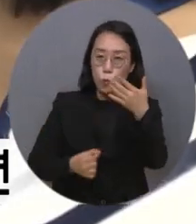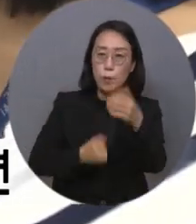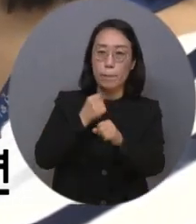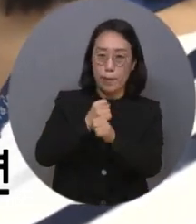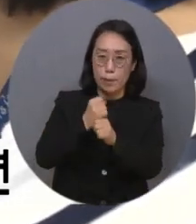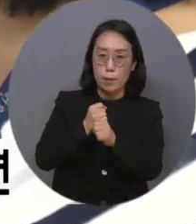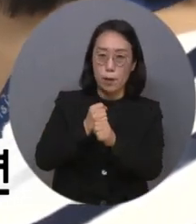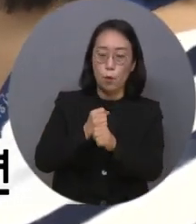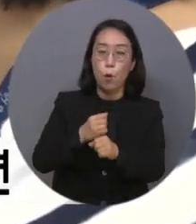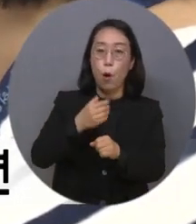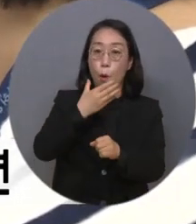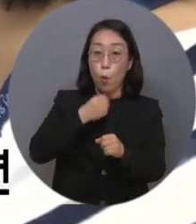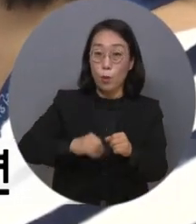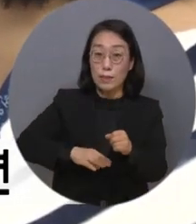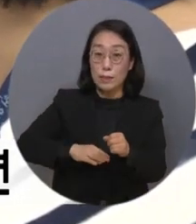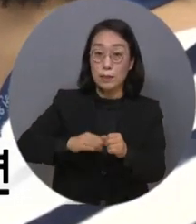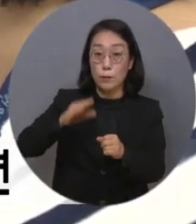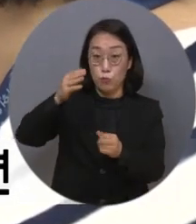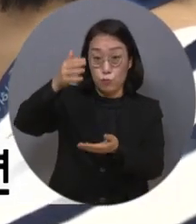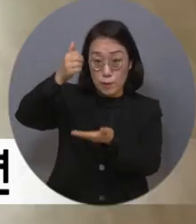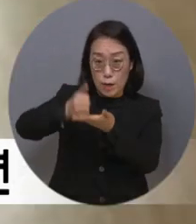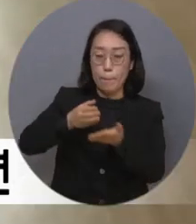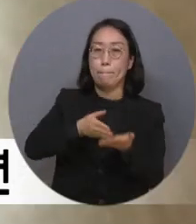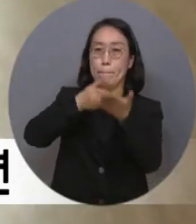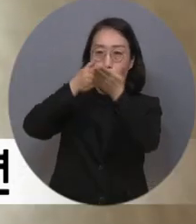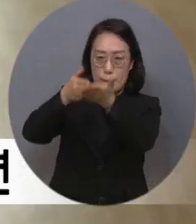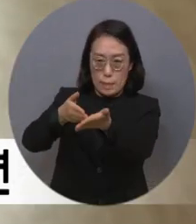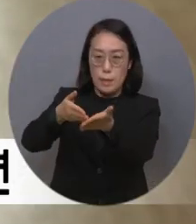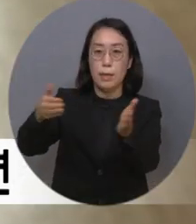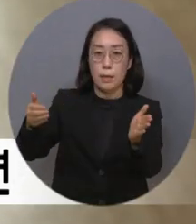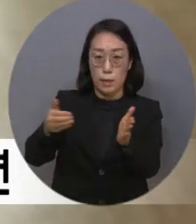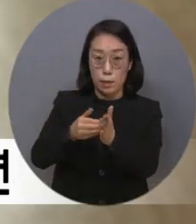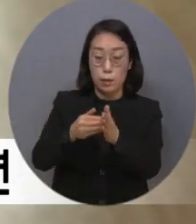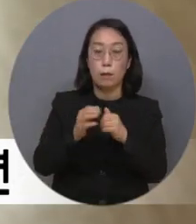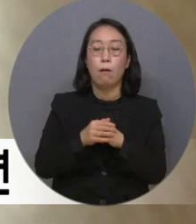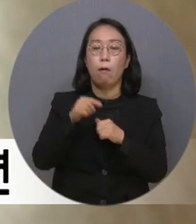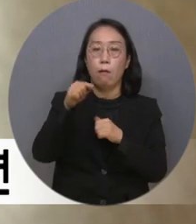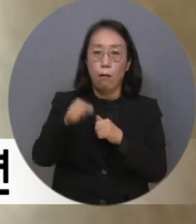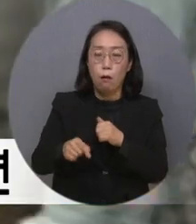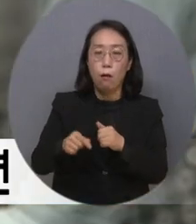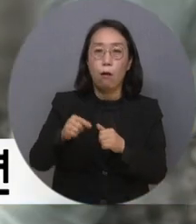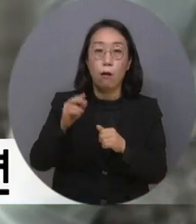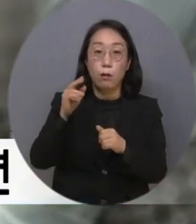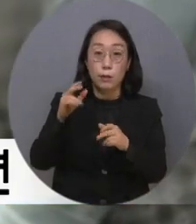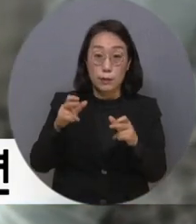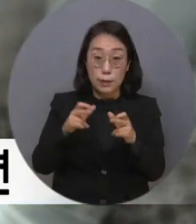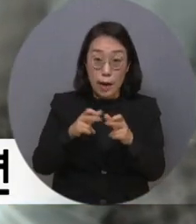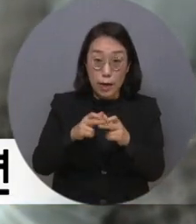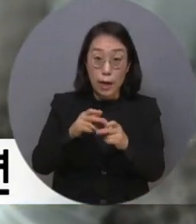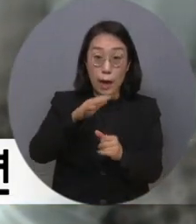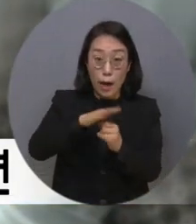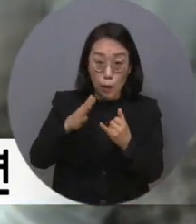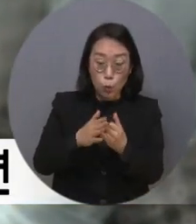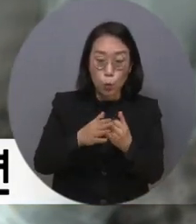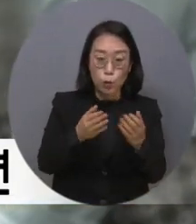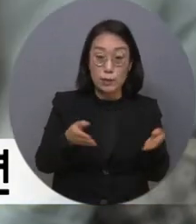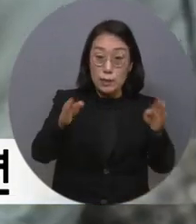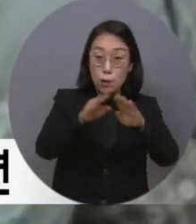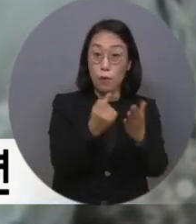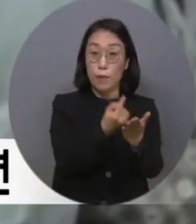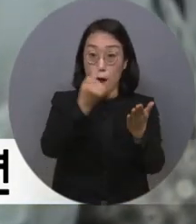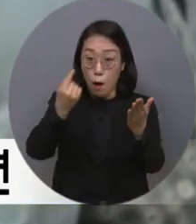개발하라고 보건복지부 장관에게 권고했습니다. 인권위는 장애아동의 탈시설 우선지원 정책을 이행하기